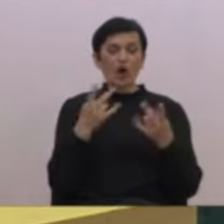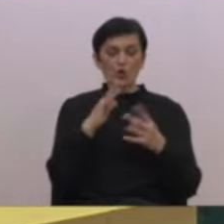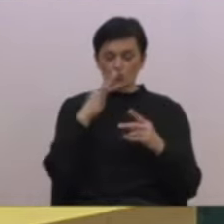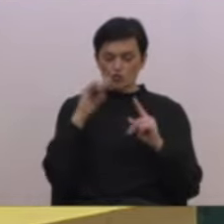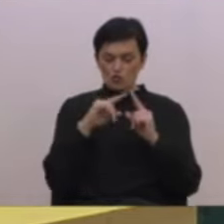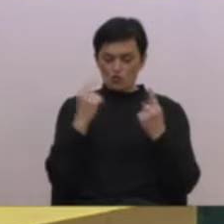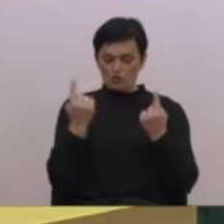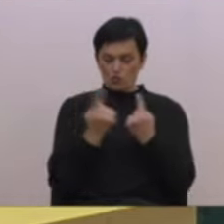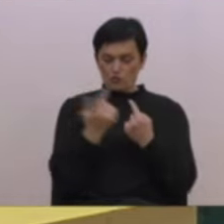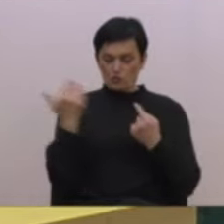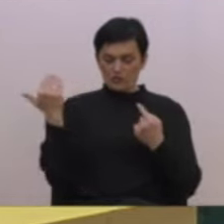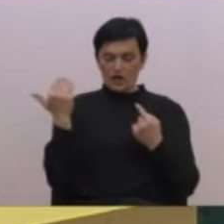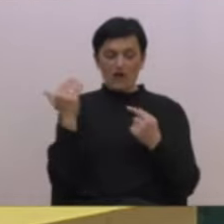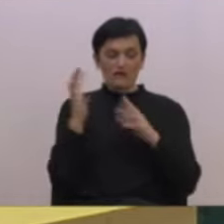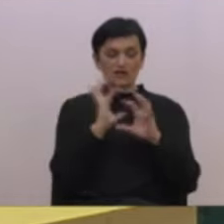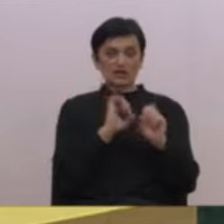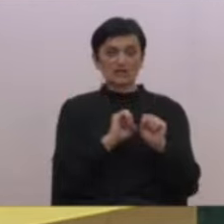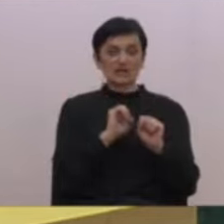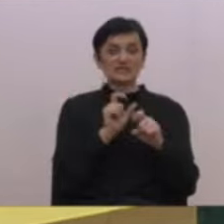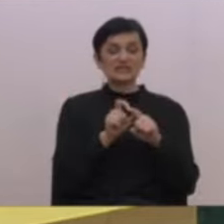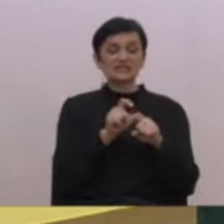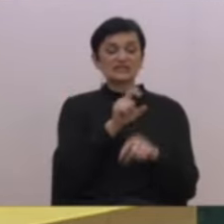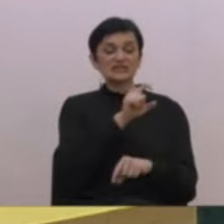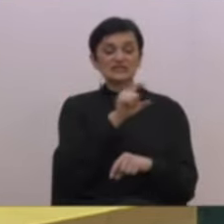ce asta, situa kinder, sam, un rol să am de lobină.